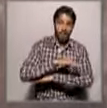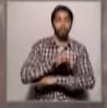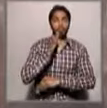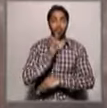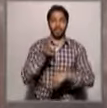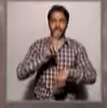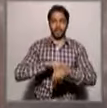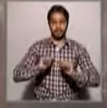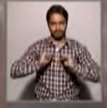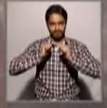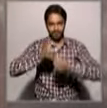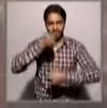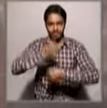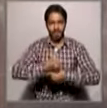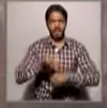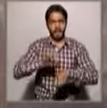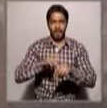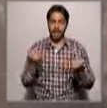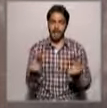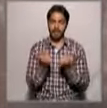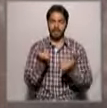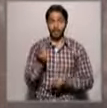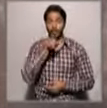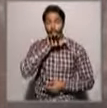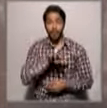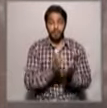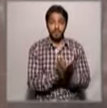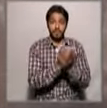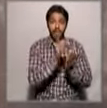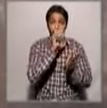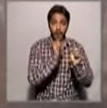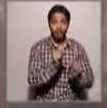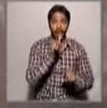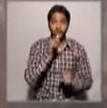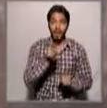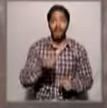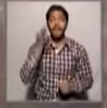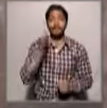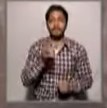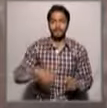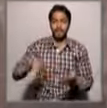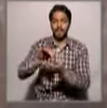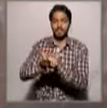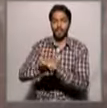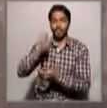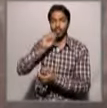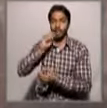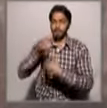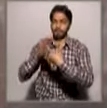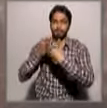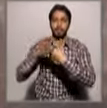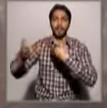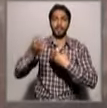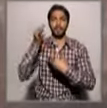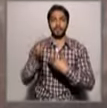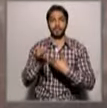أنك تترك الصحبة السيئة، لأن النبي صلى الله عليه وسلم قال المرء على دين خليل فلينظر أحدكم من يخالل، وانظر صحبة